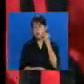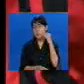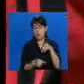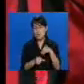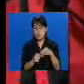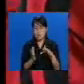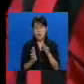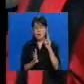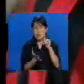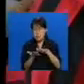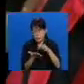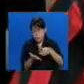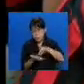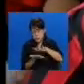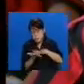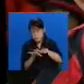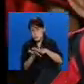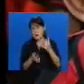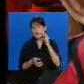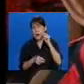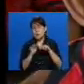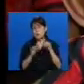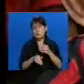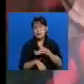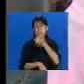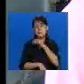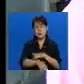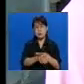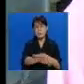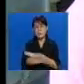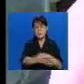เขียวกับน้ำมะพร้าวเพื่อบรรเทาอาการ เป็นคนแรกเลยและ